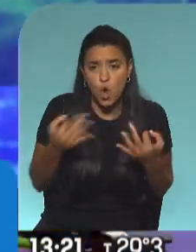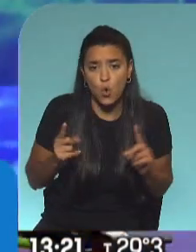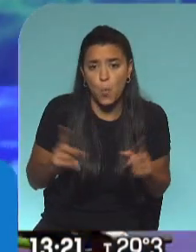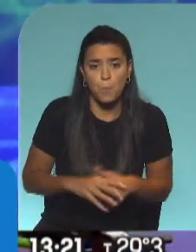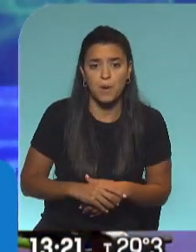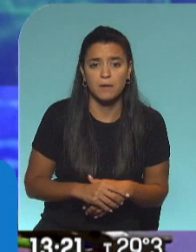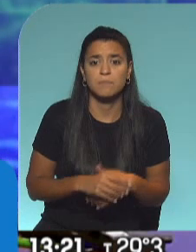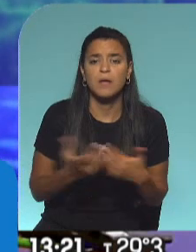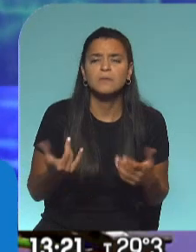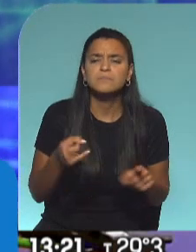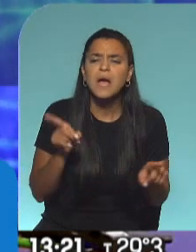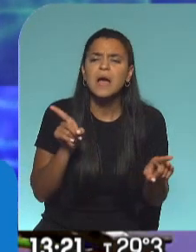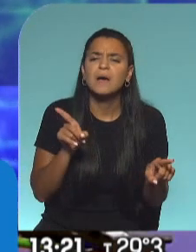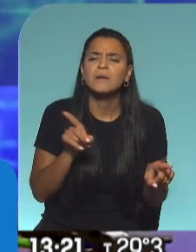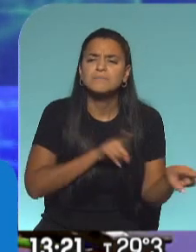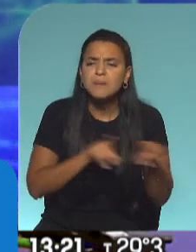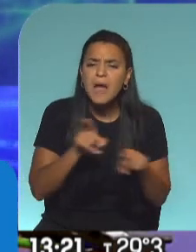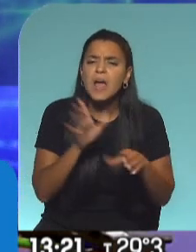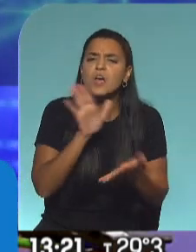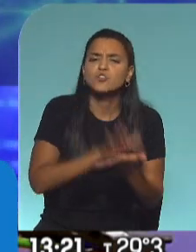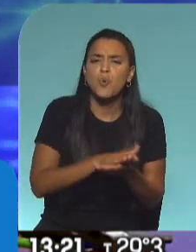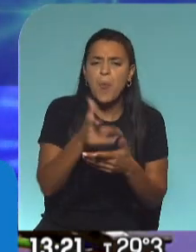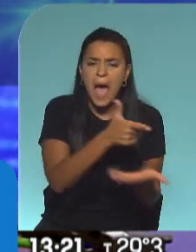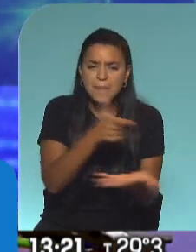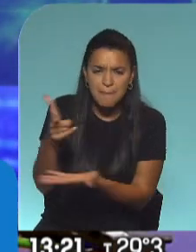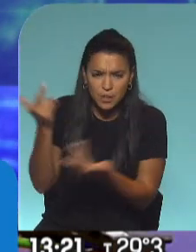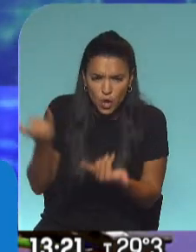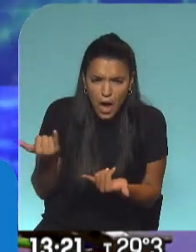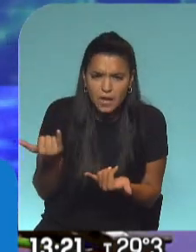восток. Значит, не случится ли гонка вооружений? Так она случилась уже.